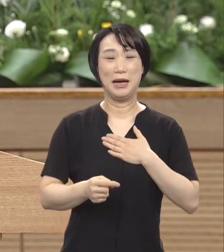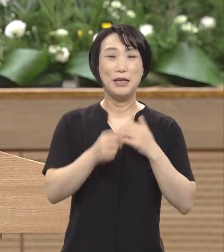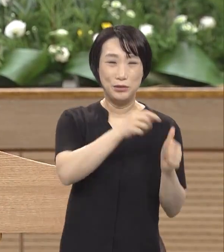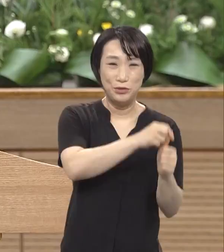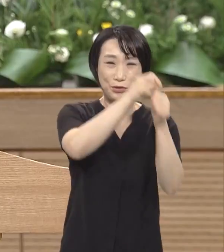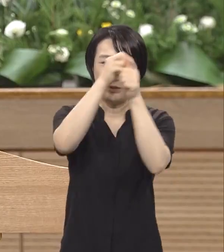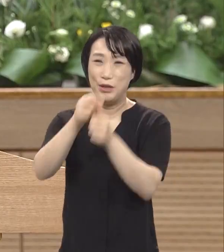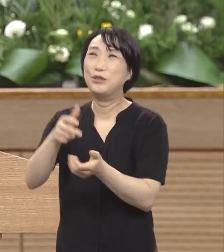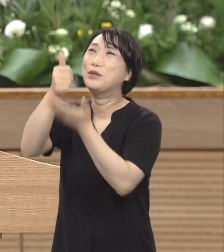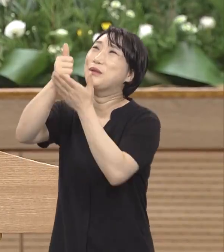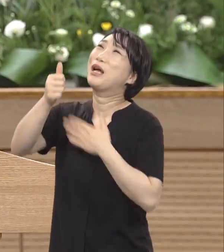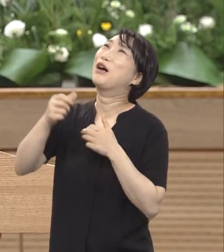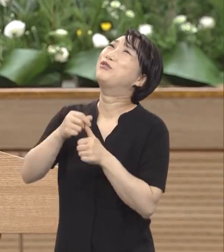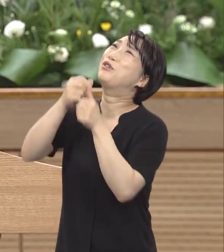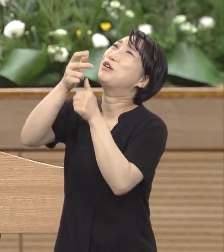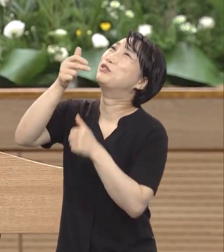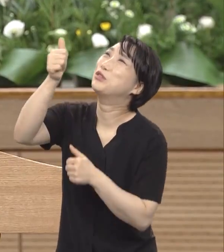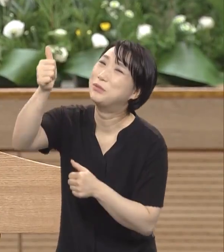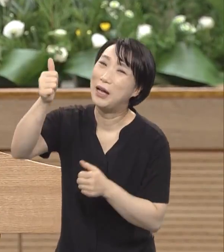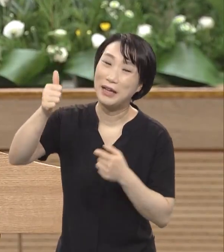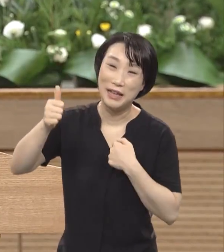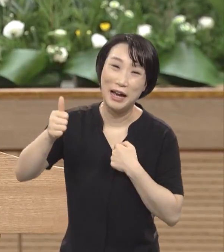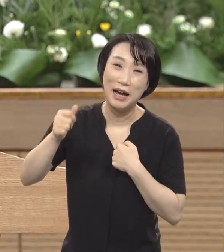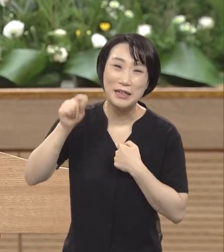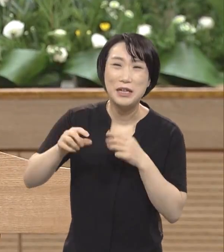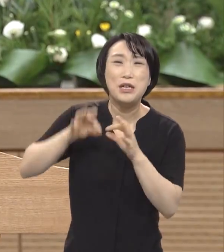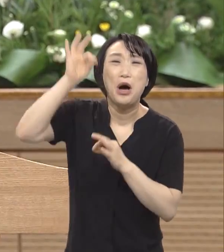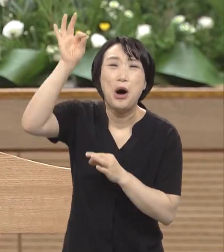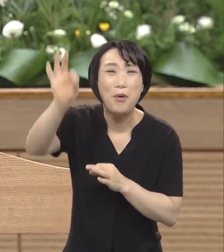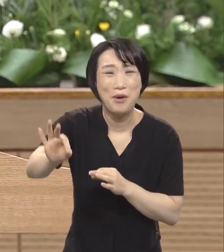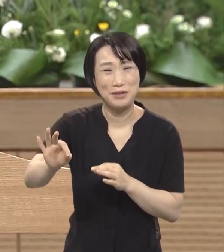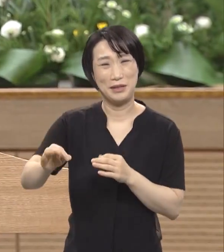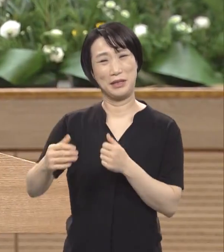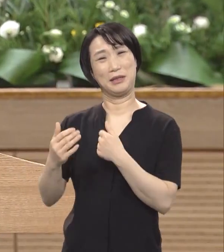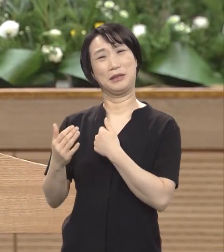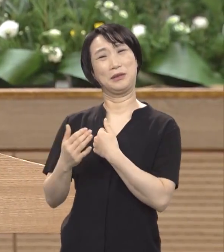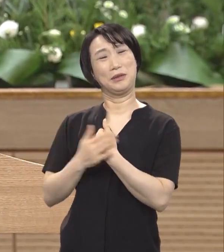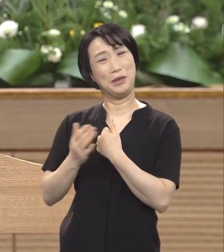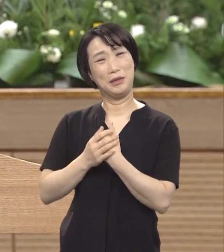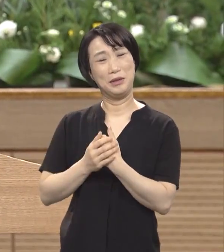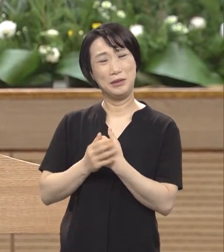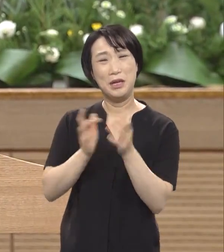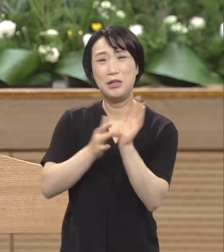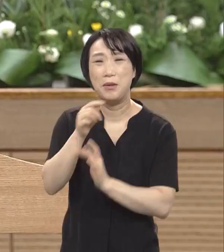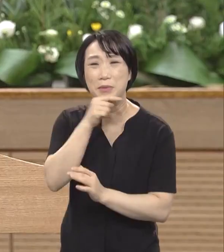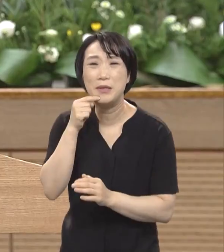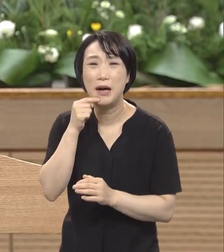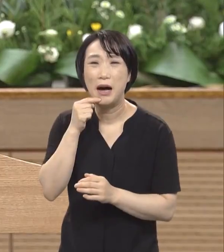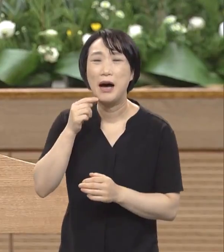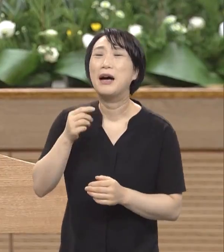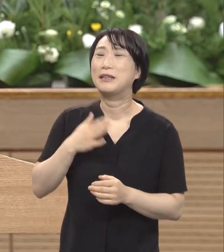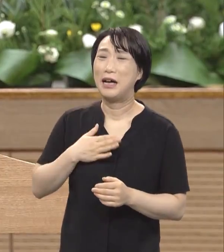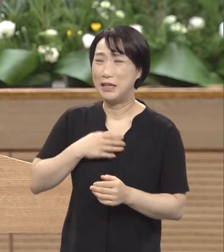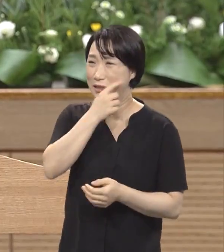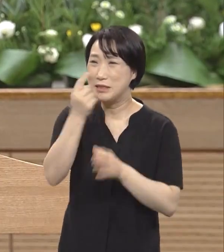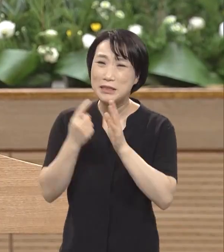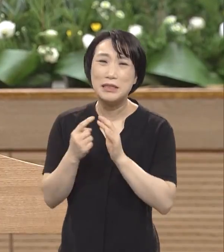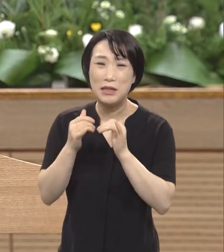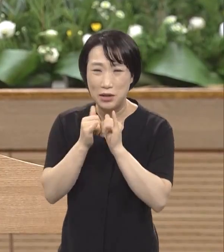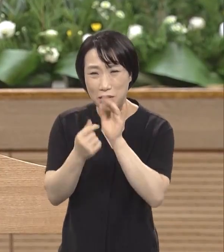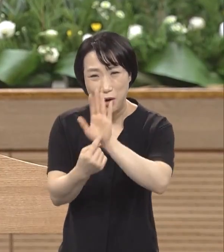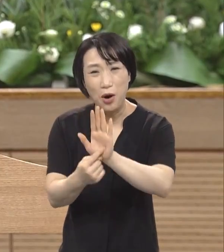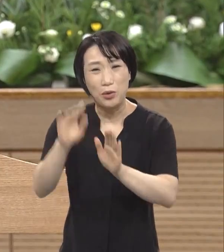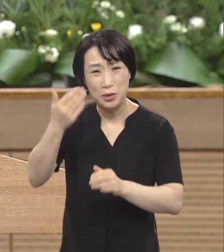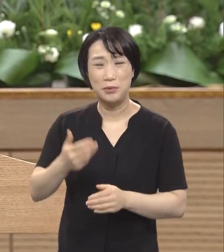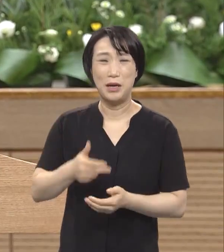살았고 주님은 나를 살렸나이다. 이것이 영원하게 하옵소서. 그 피가 증인입니다.